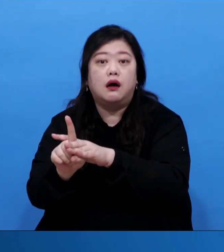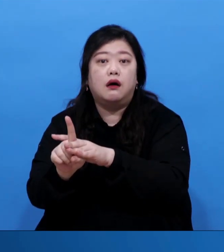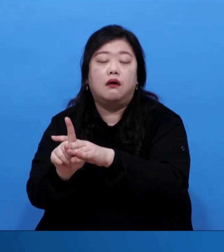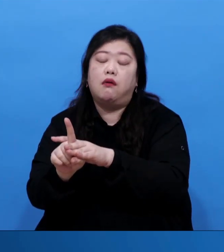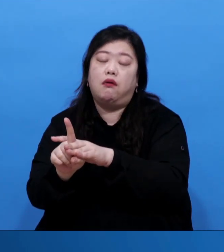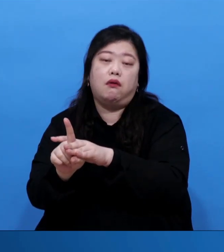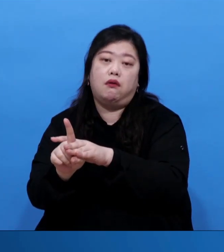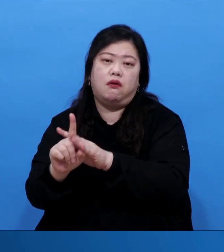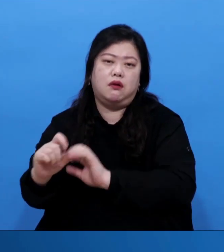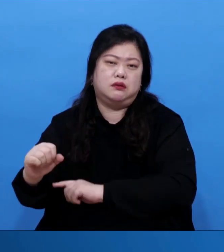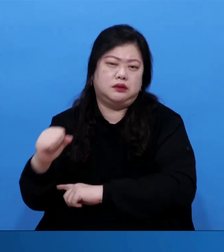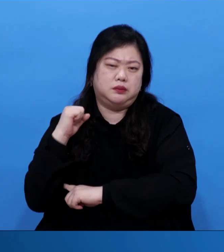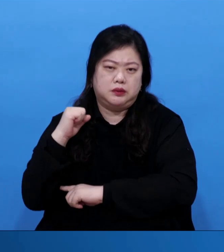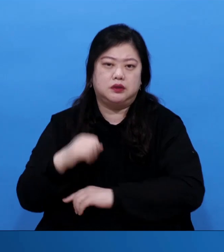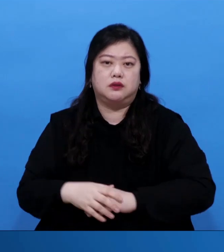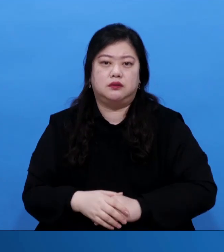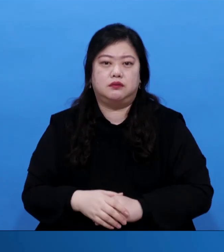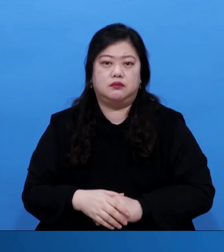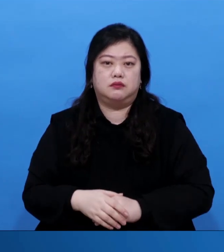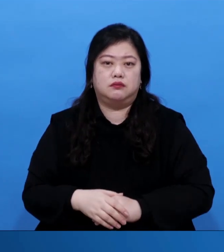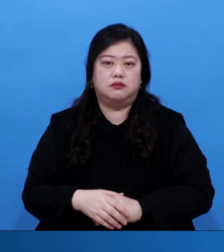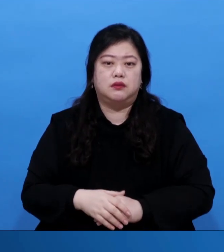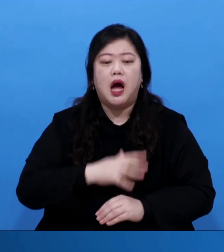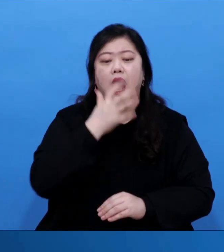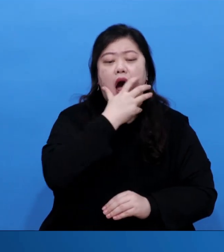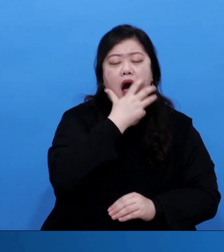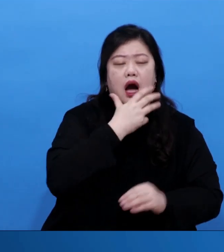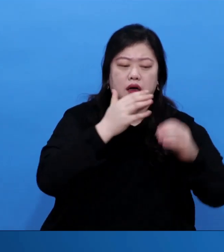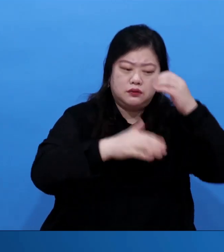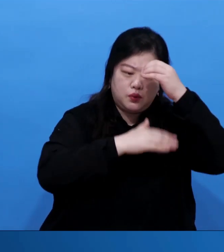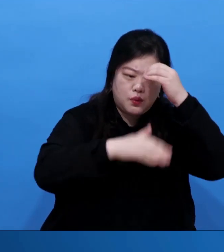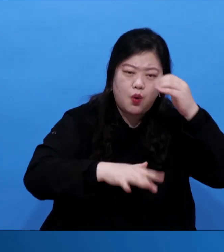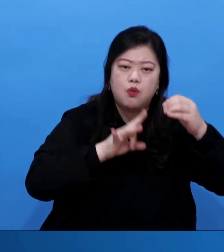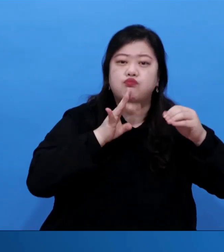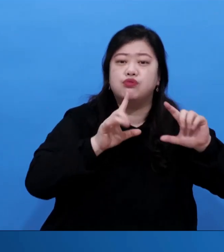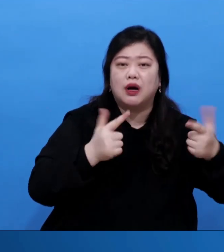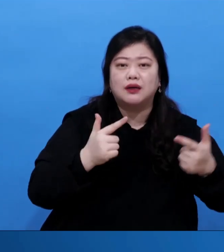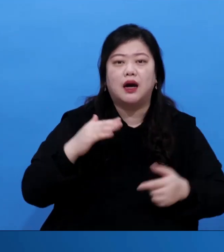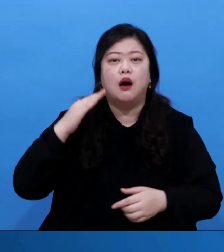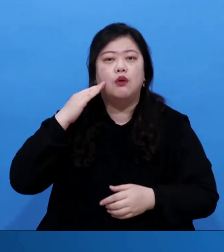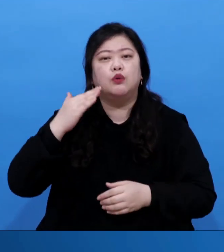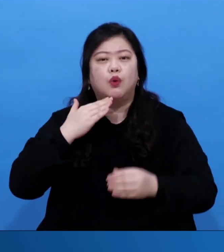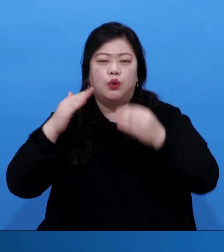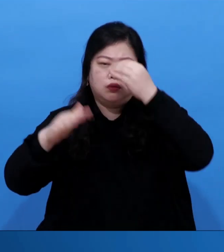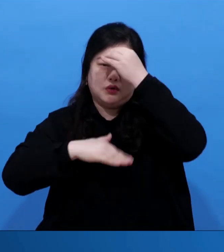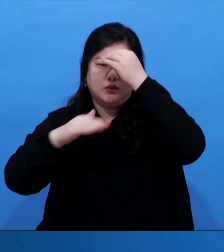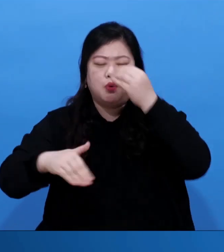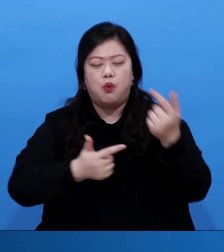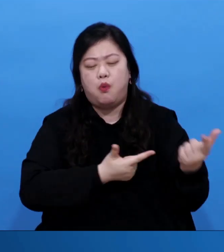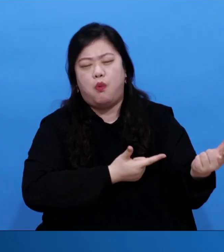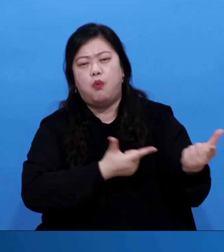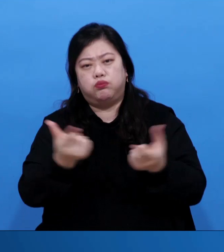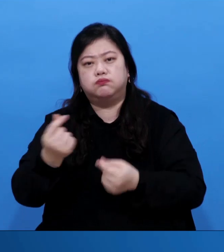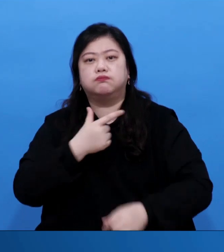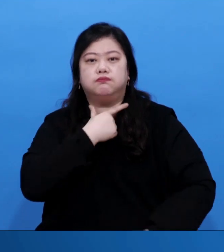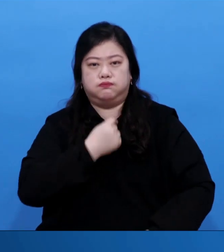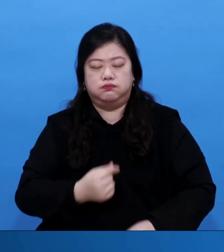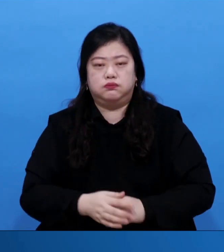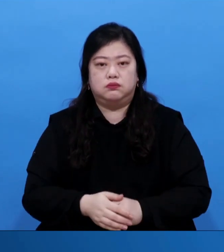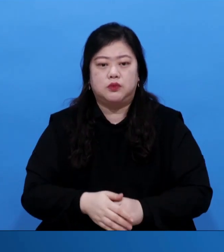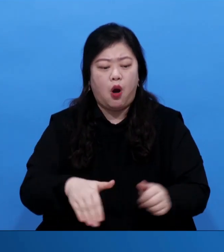이래야 되고 노인은 꼭 이래야 돼. The believers must become this way. Our hearing impaired must become 네. this way. 절대 낙심할 필요도